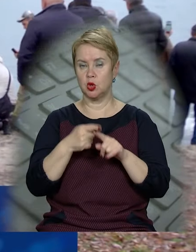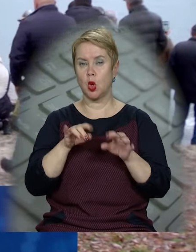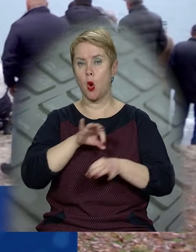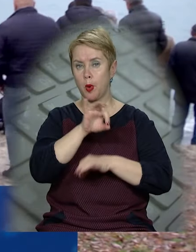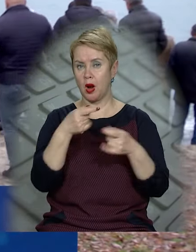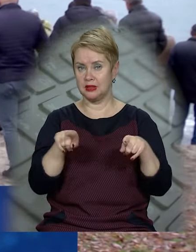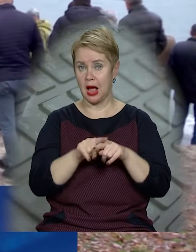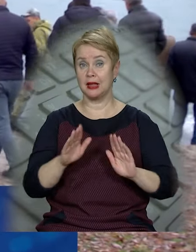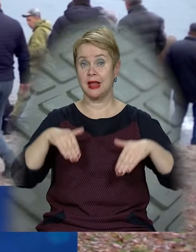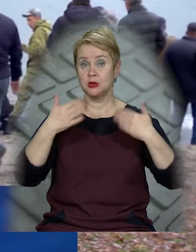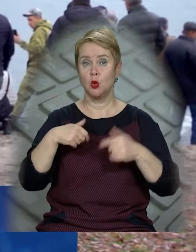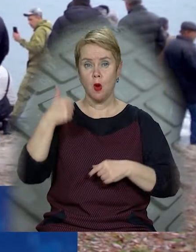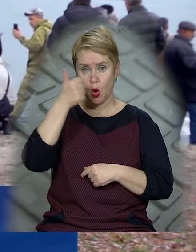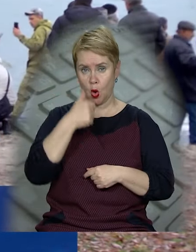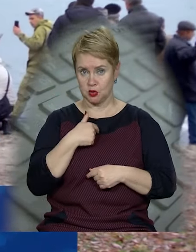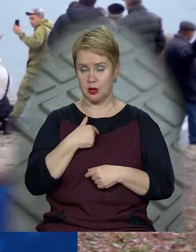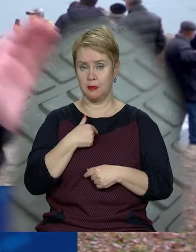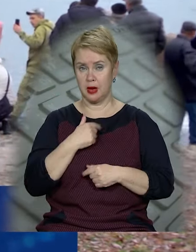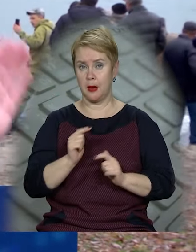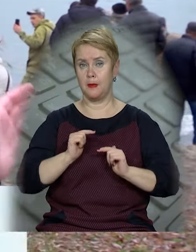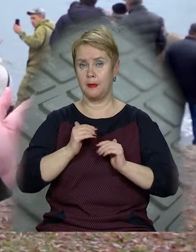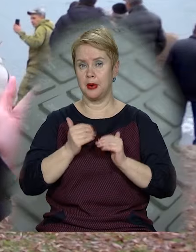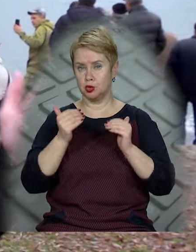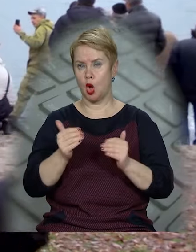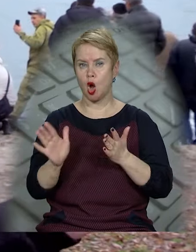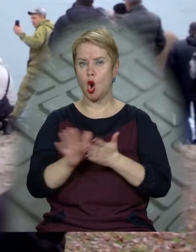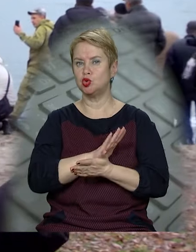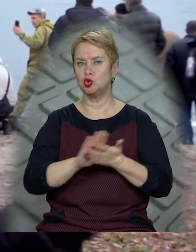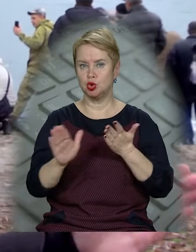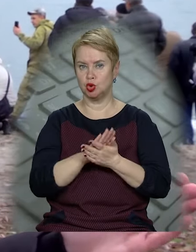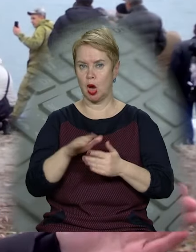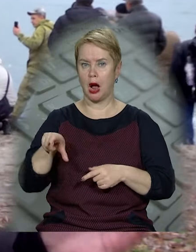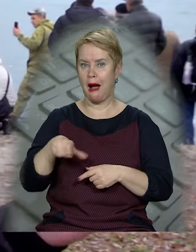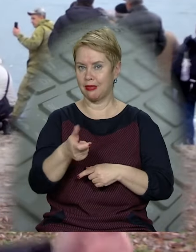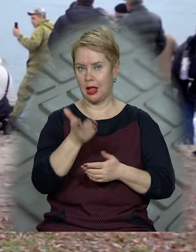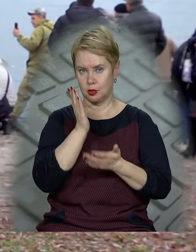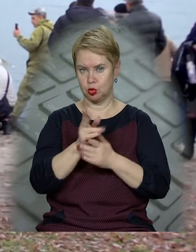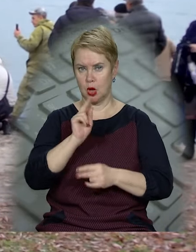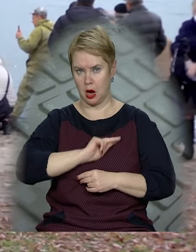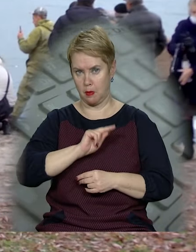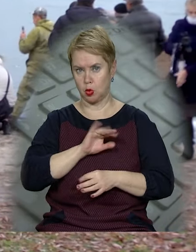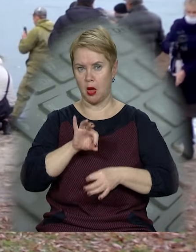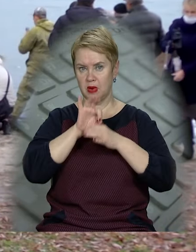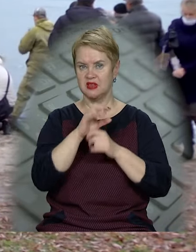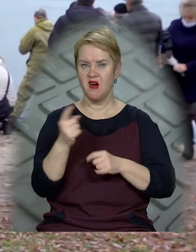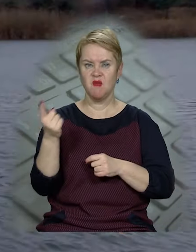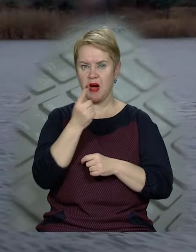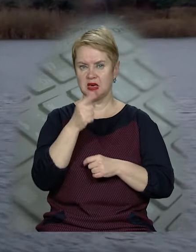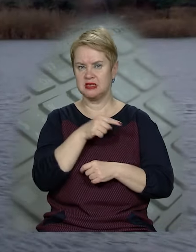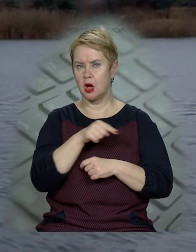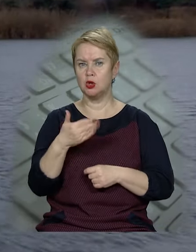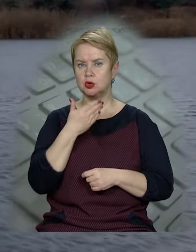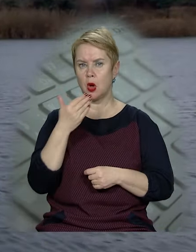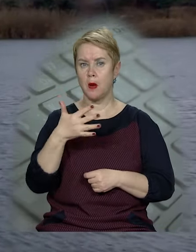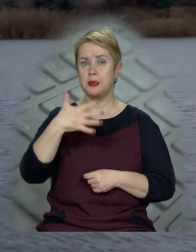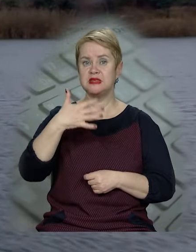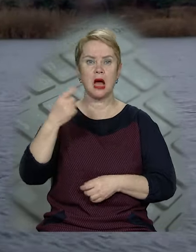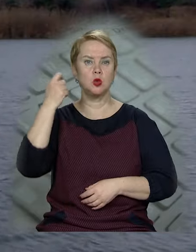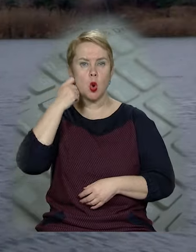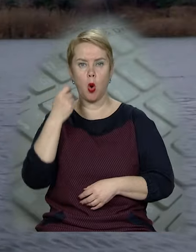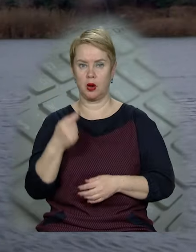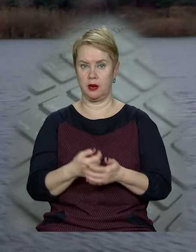проєкту. Також в наступному році ми приступимо до розчищення лівобережного каналу. Це буде робота проводитись вперше за останні 50